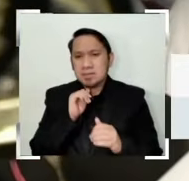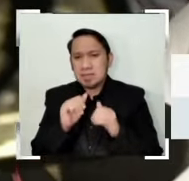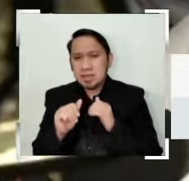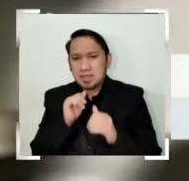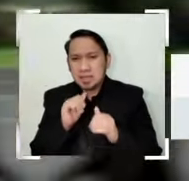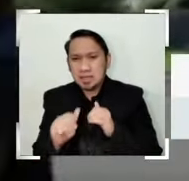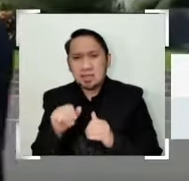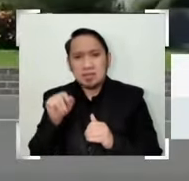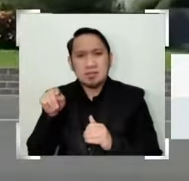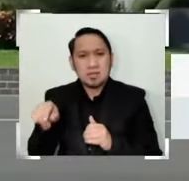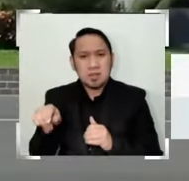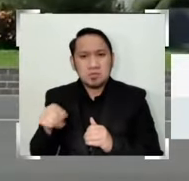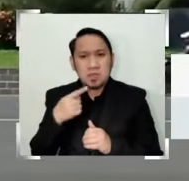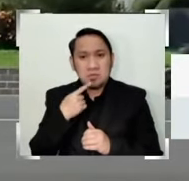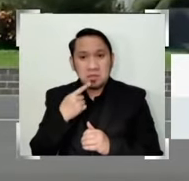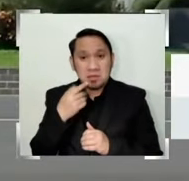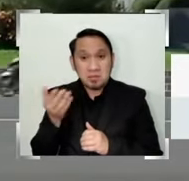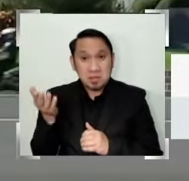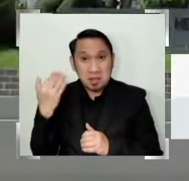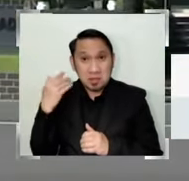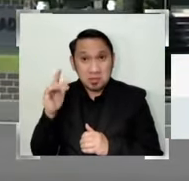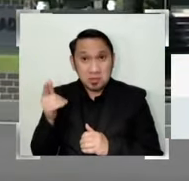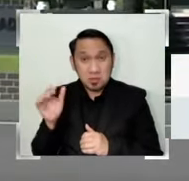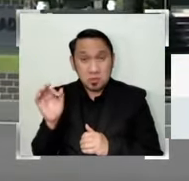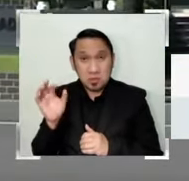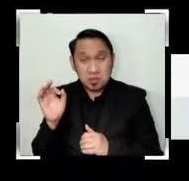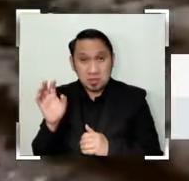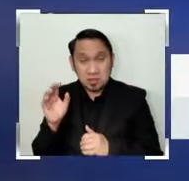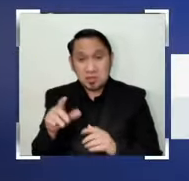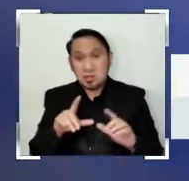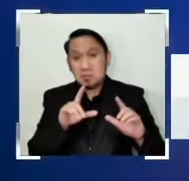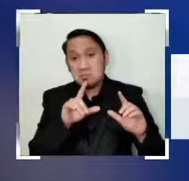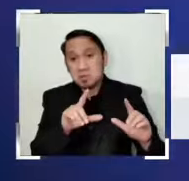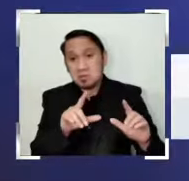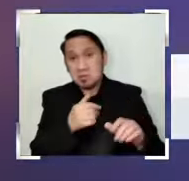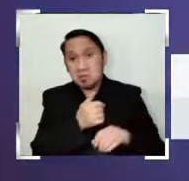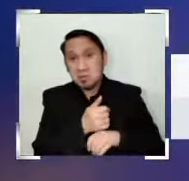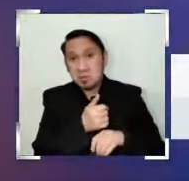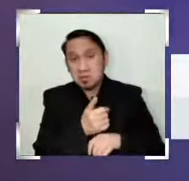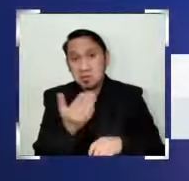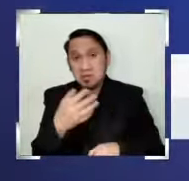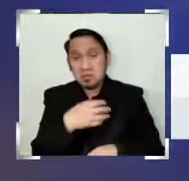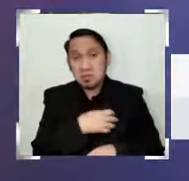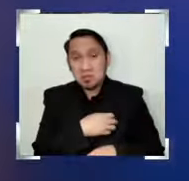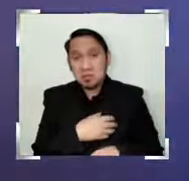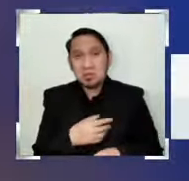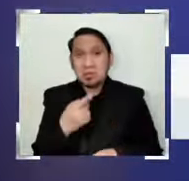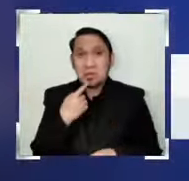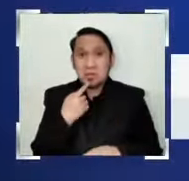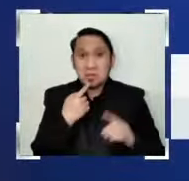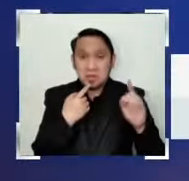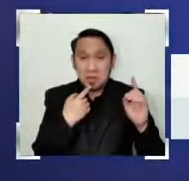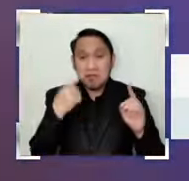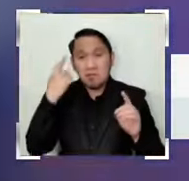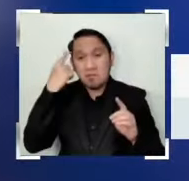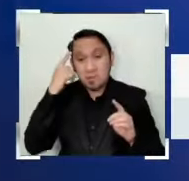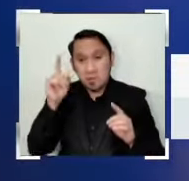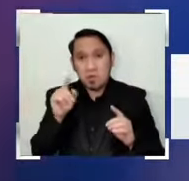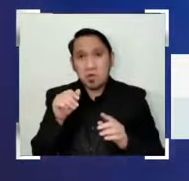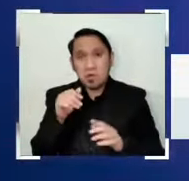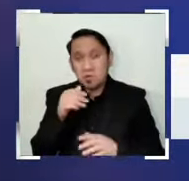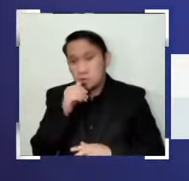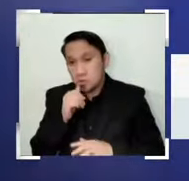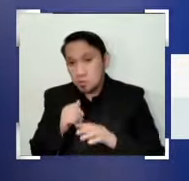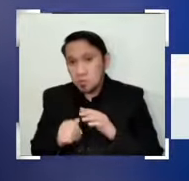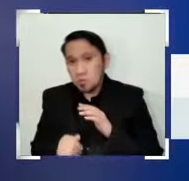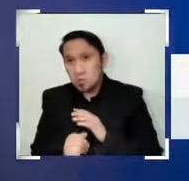mga pagpatay noong 2019 na ipinupuko sa kanya ng PNP. Sabi pa raw ni Tevez, para raw magtanim ng ebidensya ang layo ng